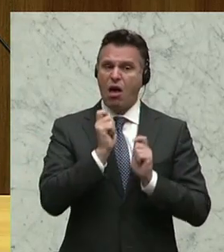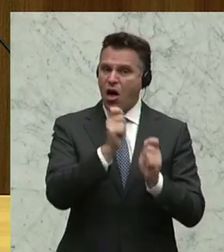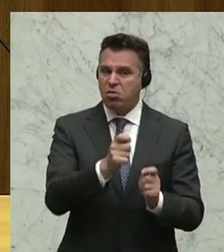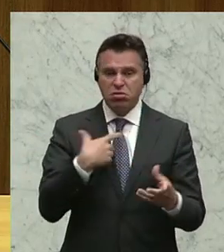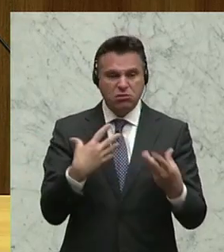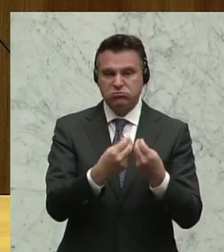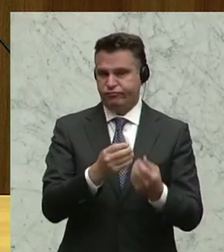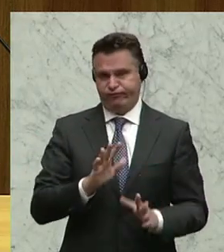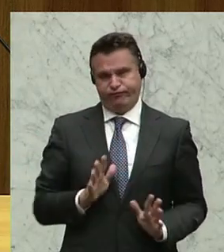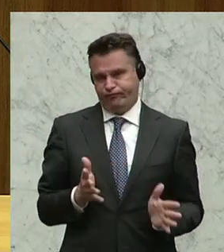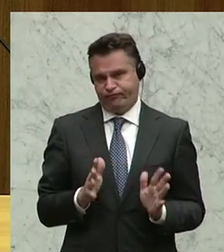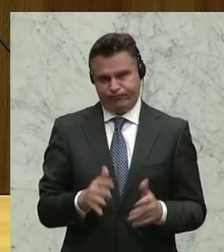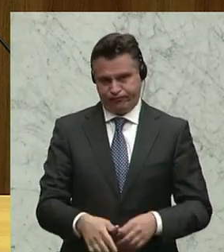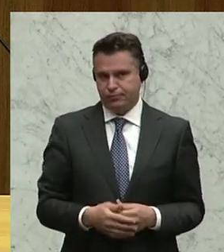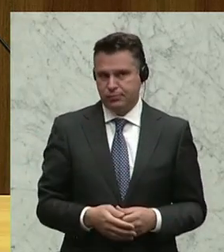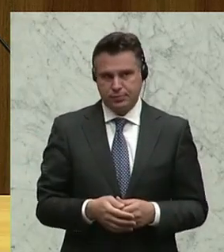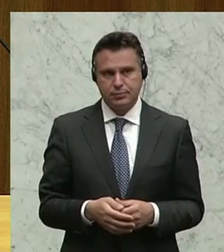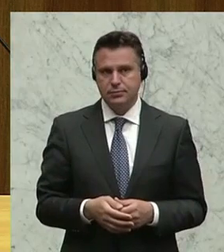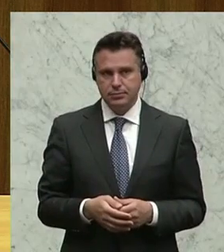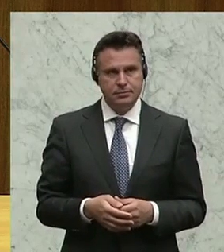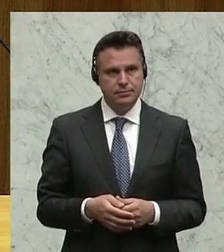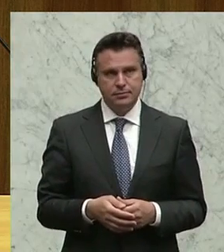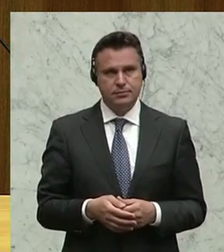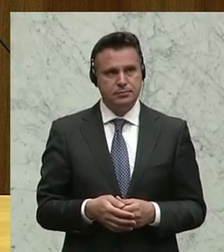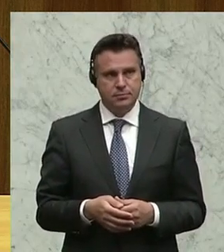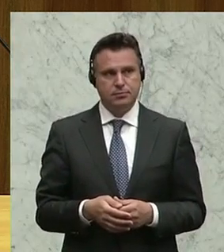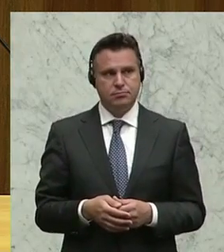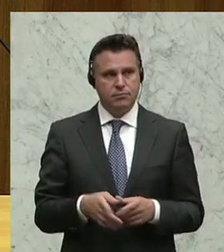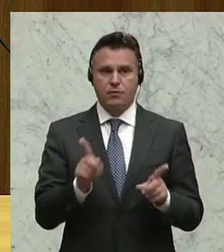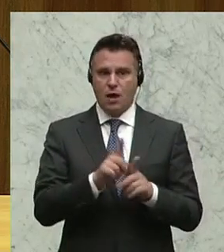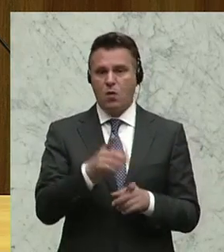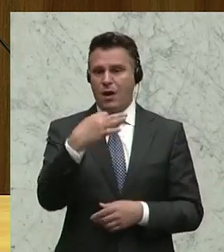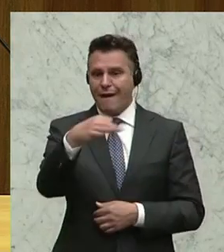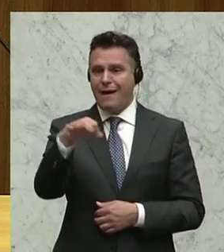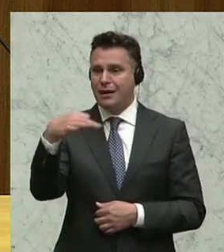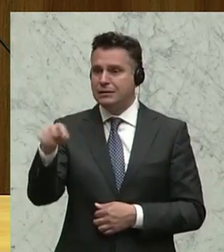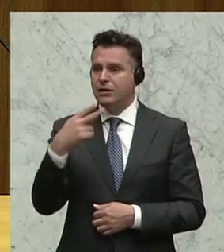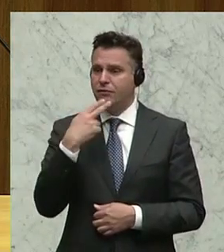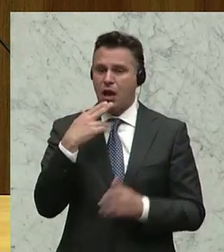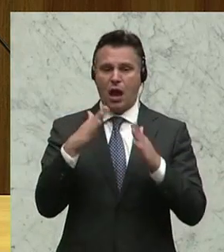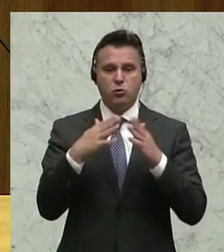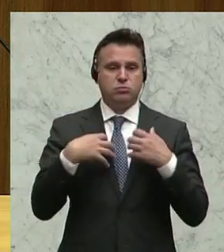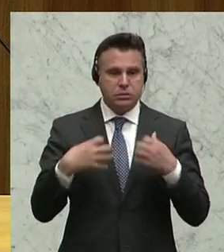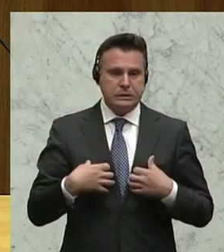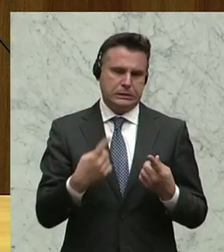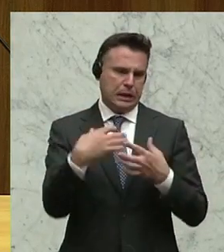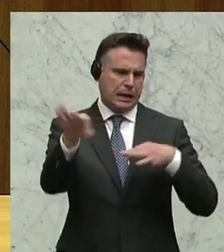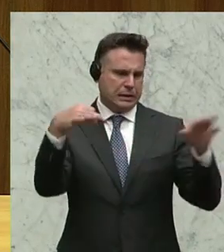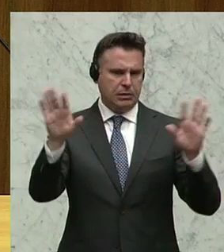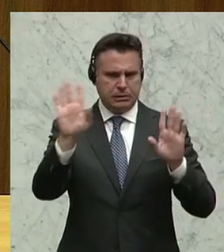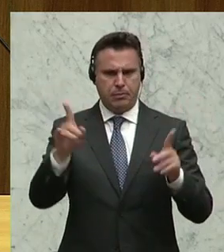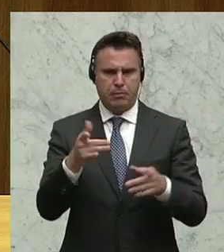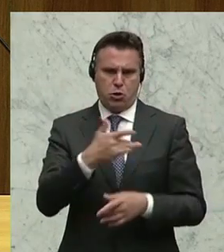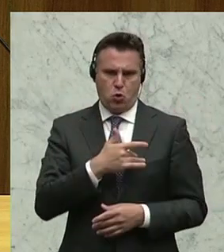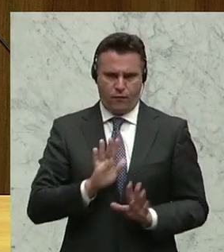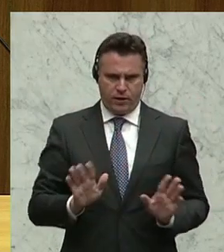nicht zustimmen, denn wir denken, dass es hier sehr viel auf die einzelnen Hauseigentümer eben auch ankommt und wie das eben ausgeführt wird. Das